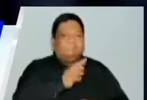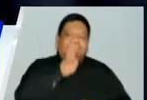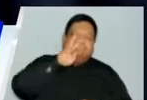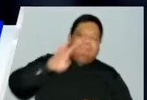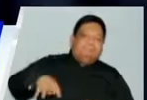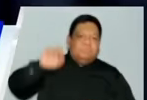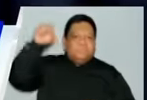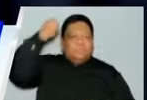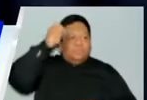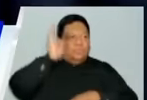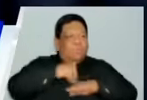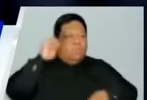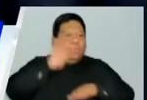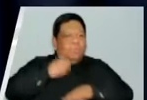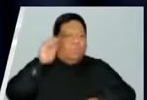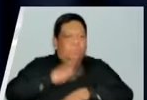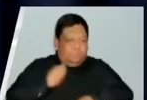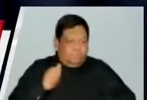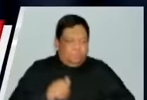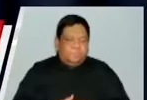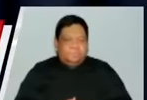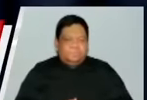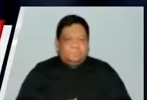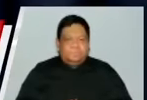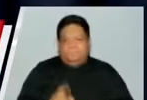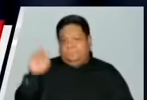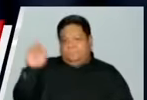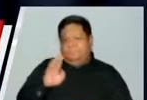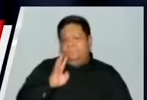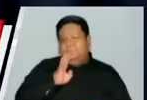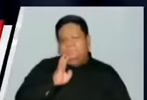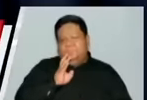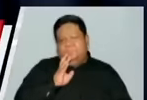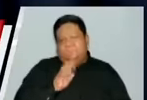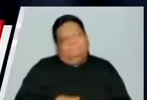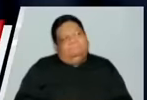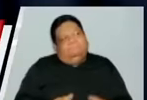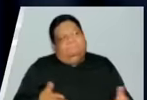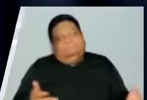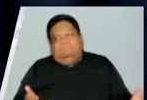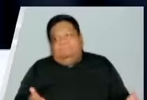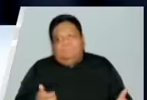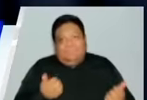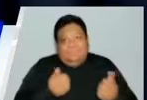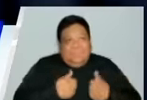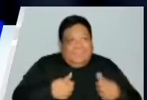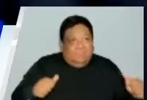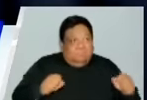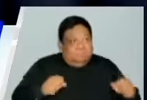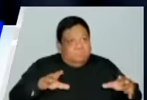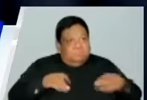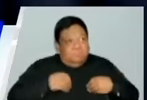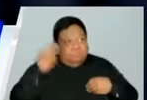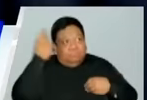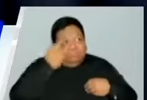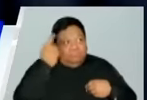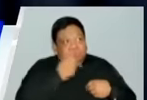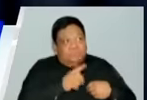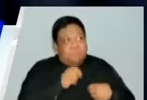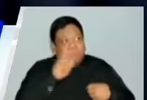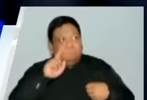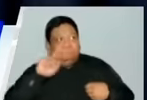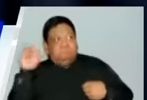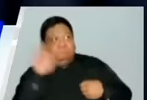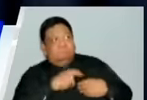I cannot think of an acceptable reason na hindi siya paarestuhin. Lalo na